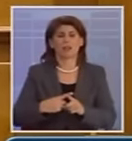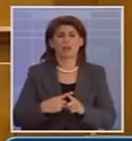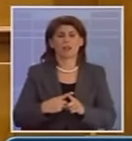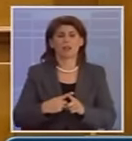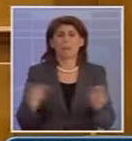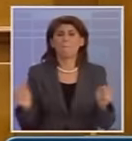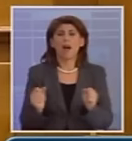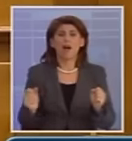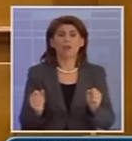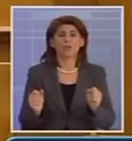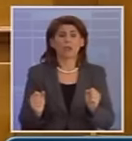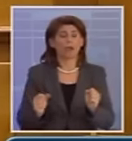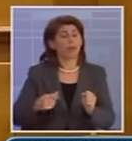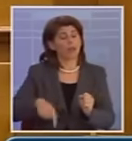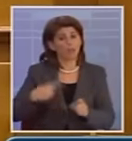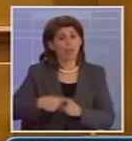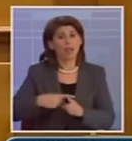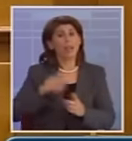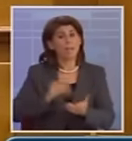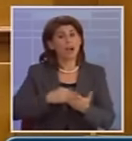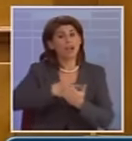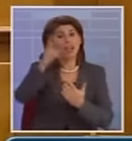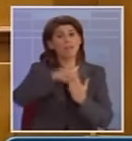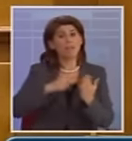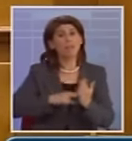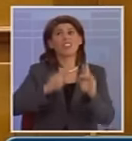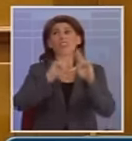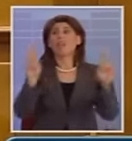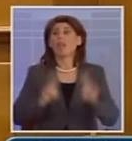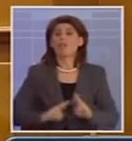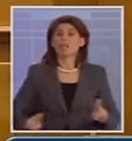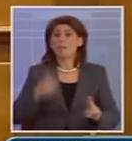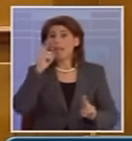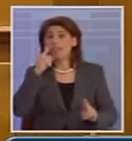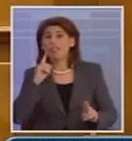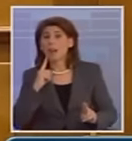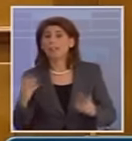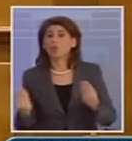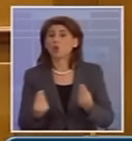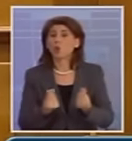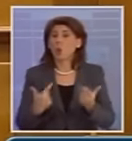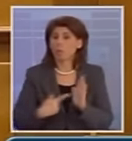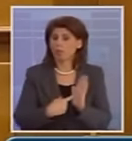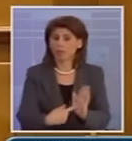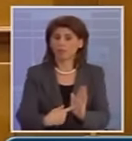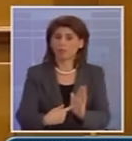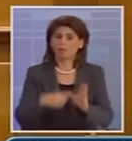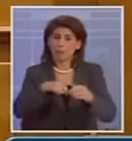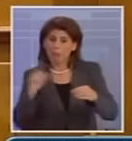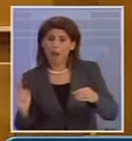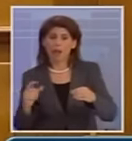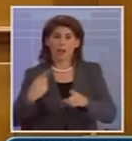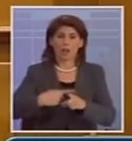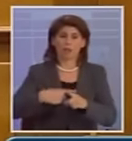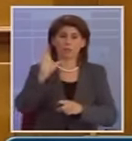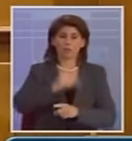πατρίδα μας είναι πάλι στα πρωτοσέλιδα του διεθνούς τύπου με τρόπο δραματικό. Η έξοδος Ελλάδας από την Ευρωζώνη έγινε πάλι